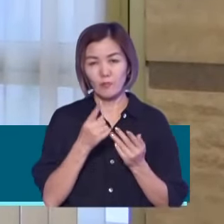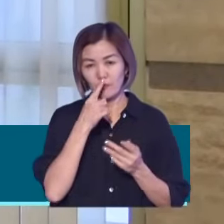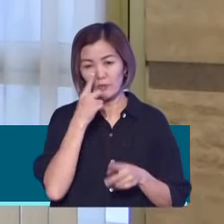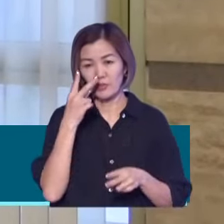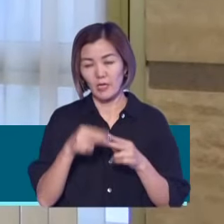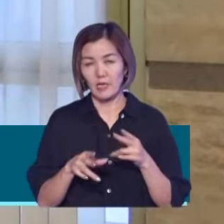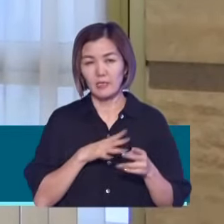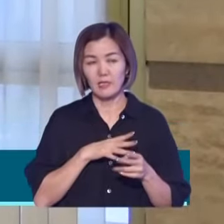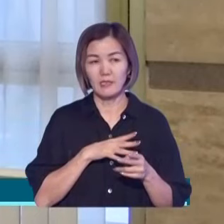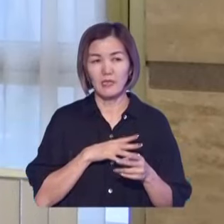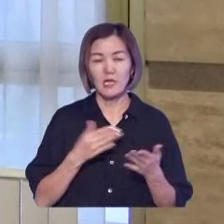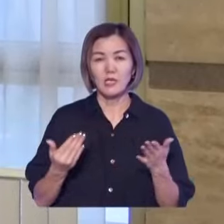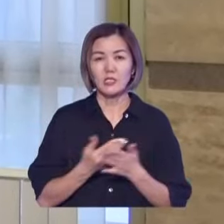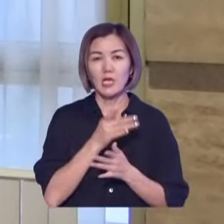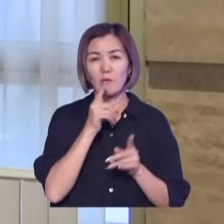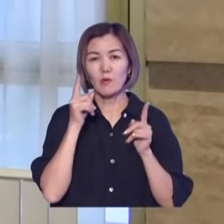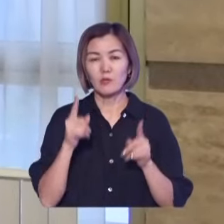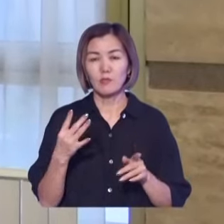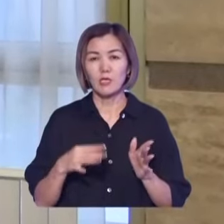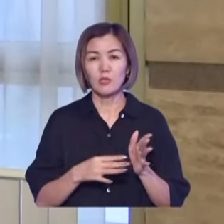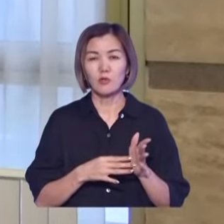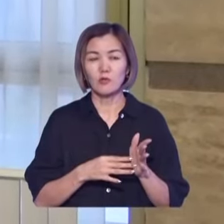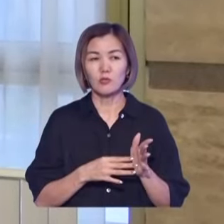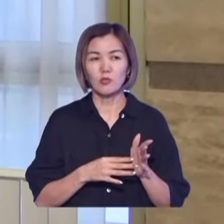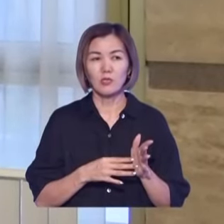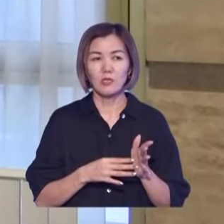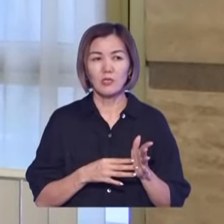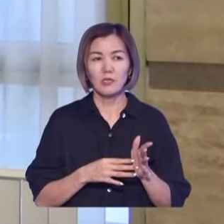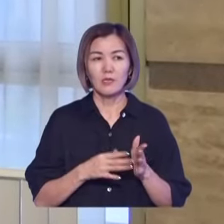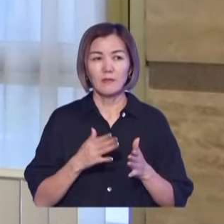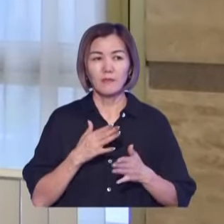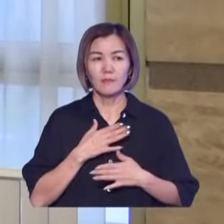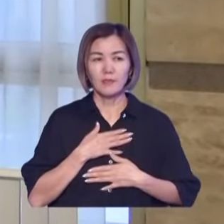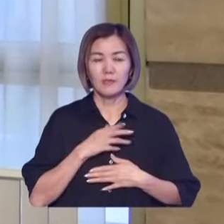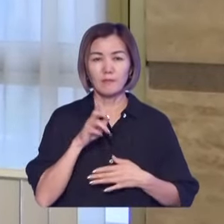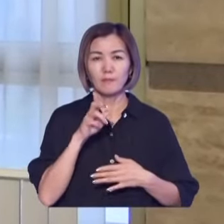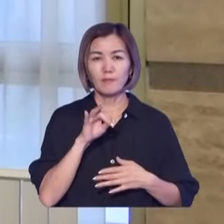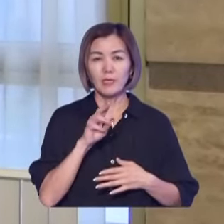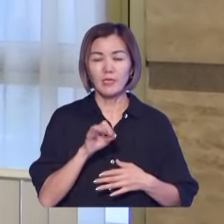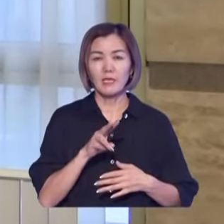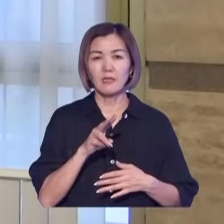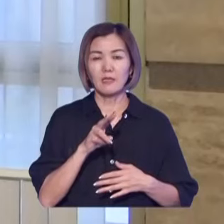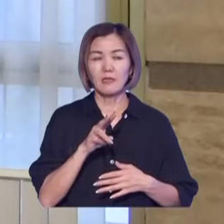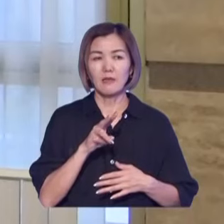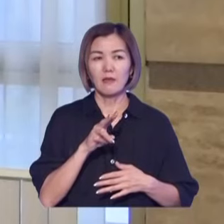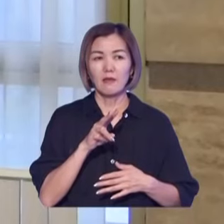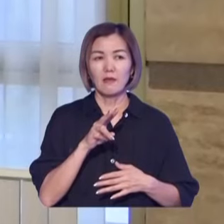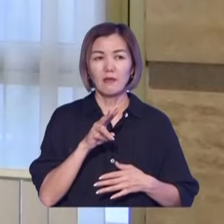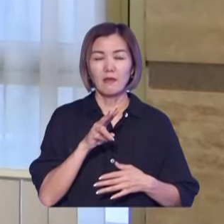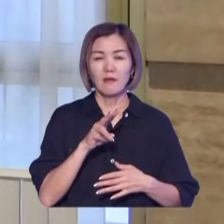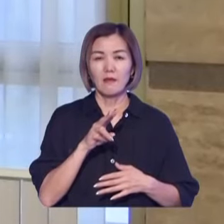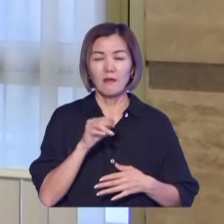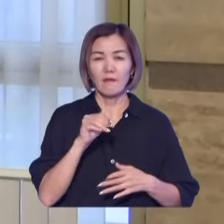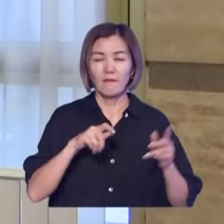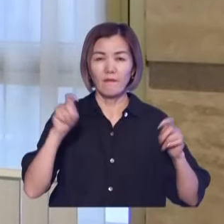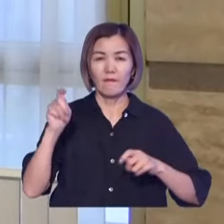жабамыз. Жаңа маусымда, 49-ші маусымда біздің Бикен Фест 2 фестиваліміздің жоспары тұр.